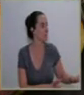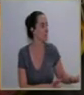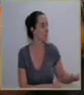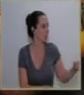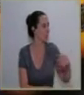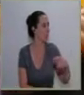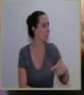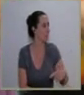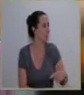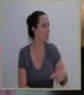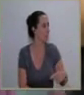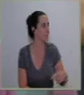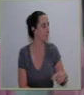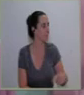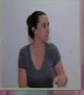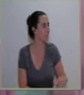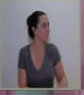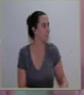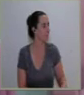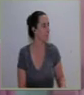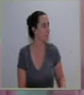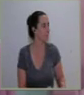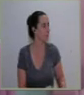מקצוען. בוא אני אגיד לך את זה.